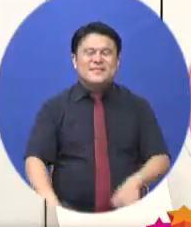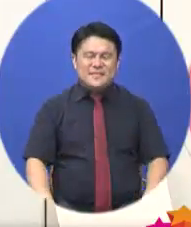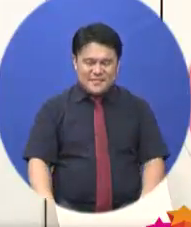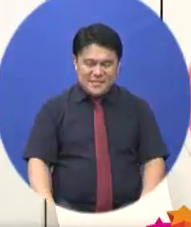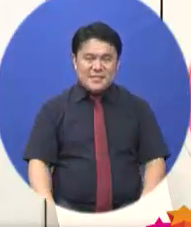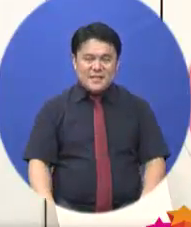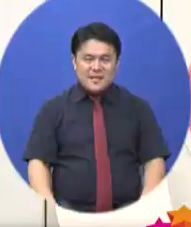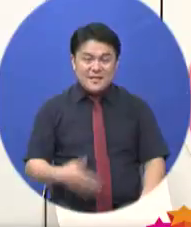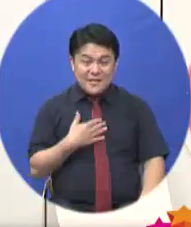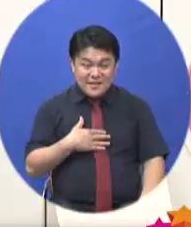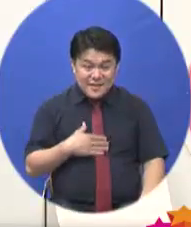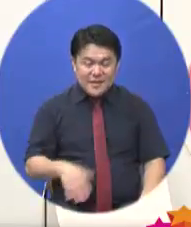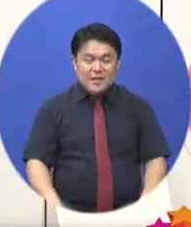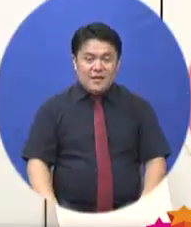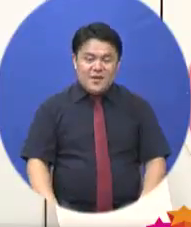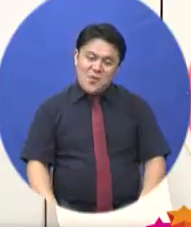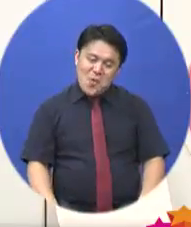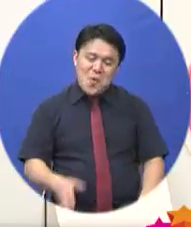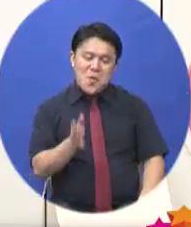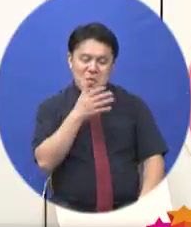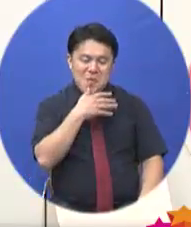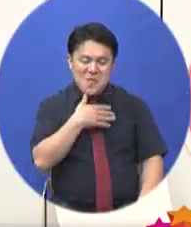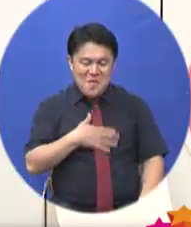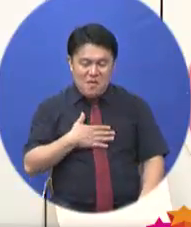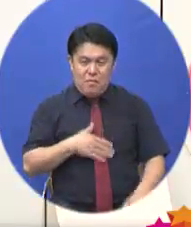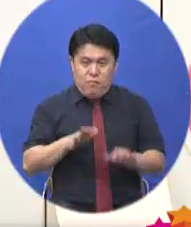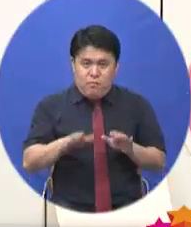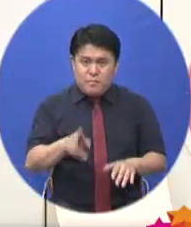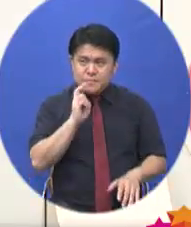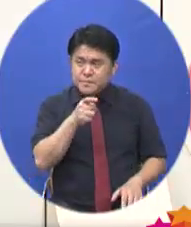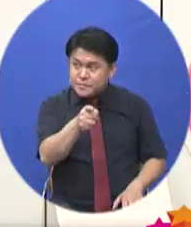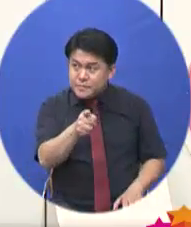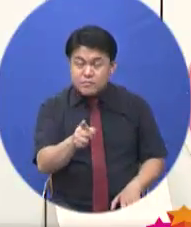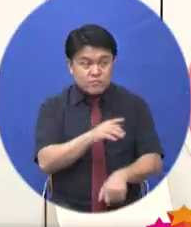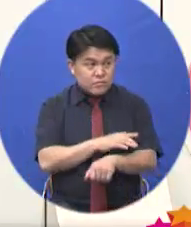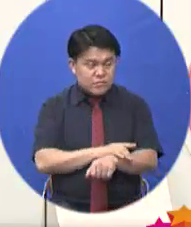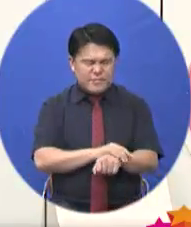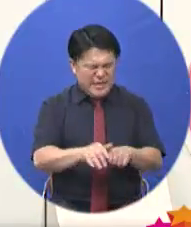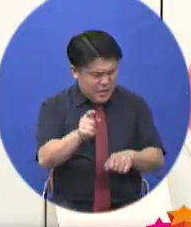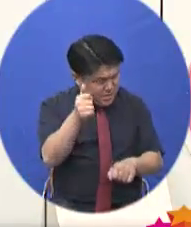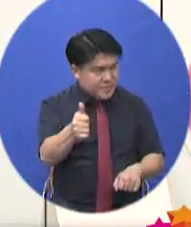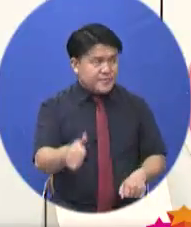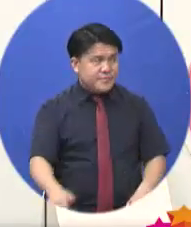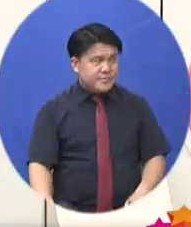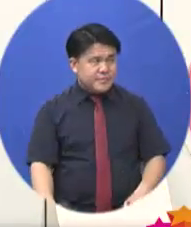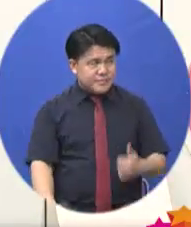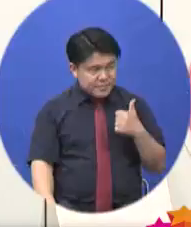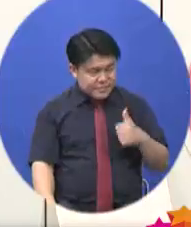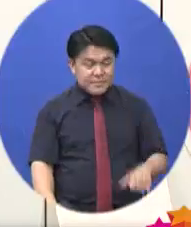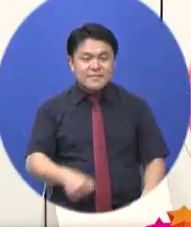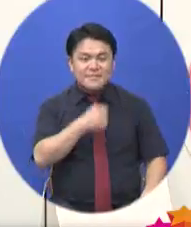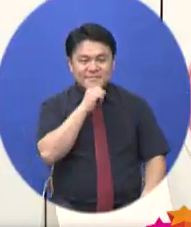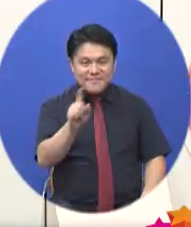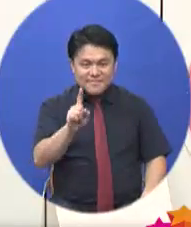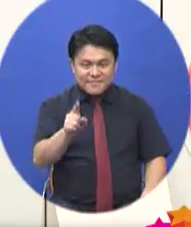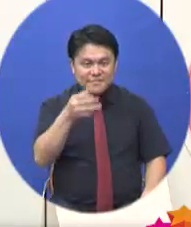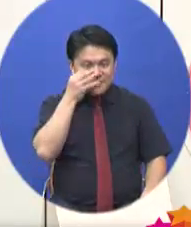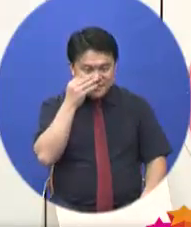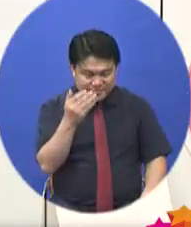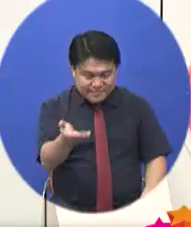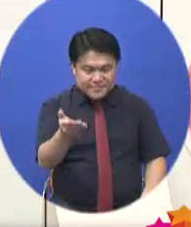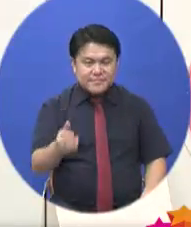이거군요. 본 부분이 안 돼. 네네. 아 그렇군요. 그럼 지금 부르신 분도 아 잘하신 거예요. 잘하신 거예요. 아주 잘하셨죠. 점수입니다.